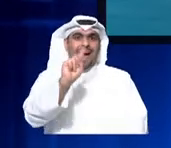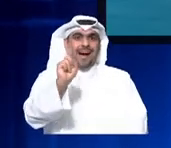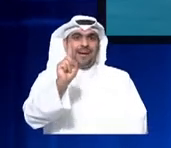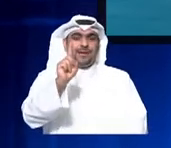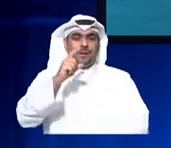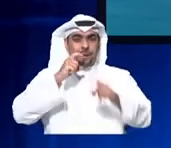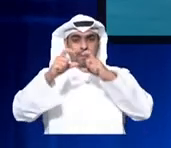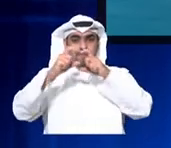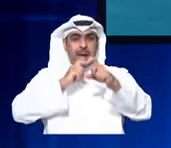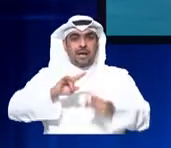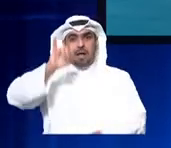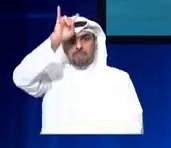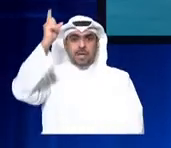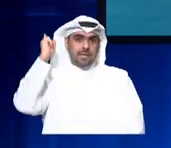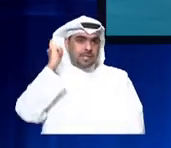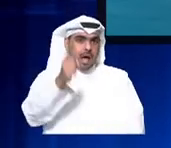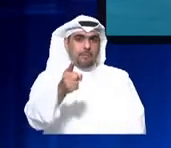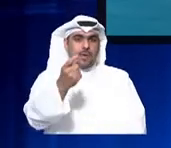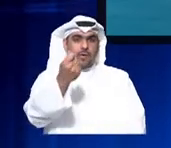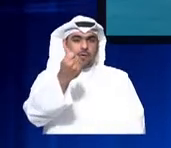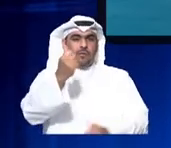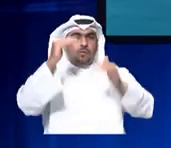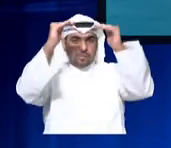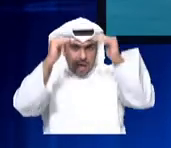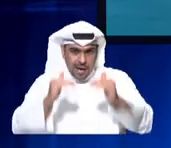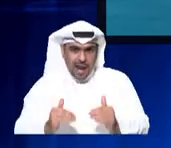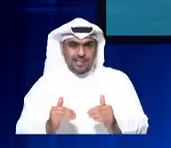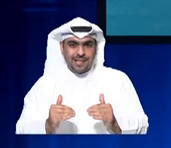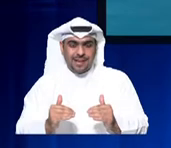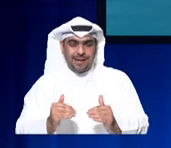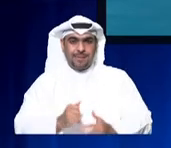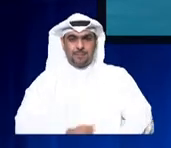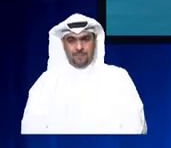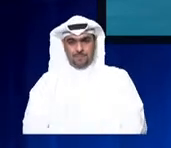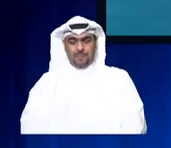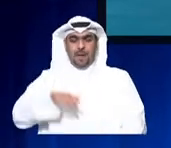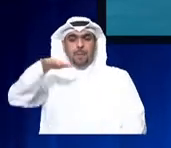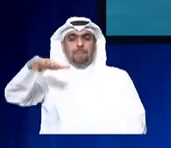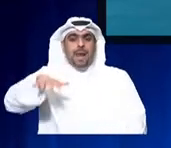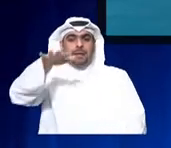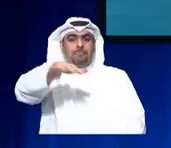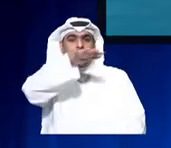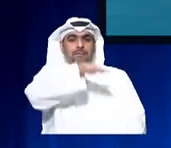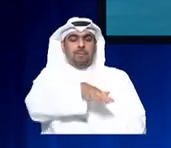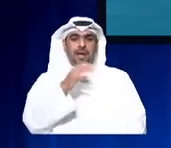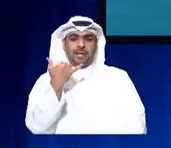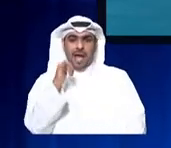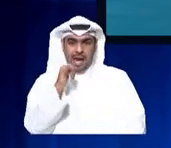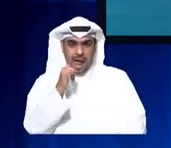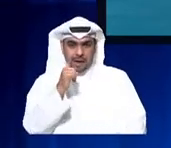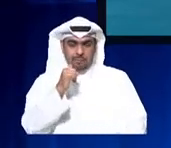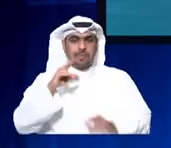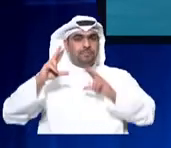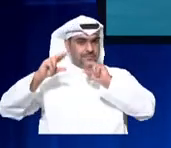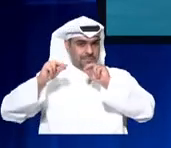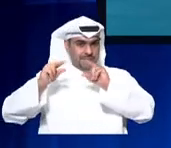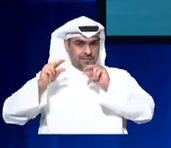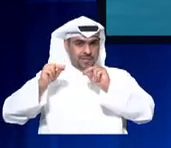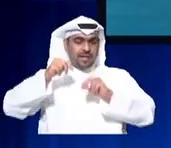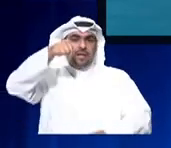المركزي للبنوك. وعلى المستوى الإقليمي بدأ بنك الكويت المركزي كذلك بتطبيق نظام المدفوعات الخليجية